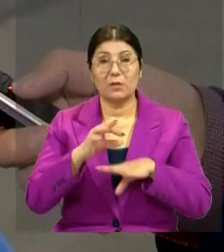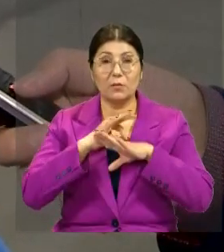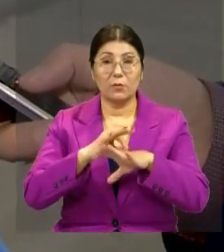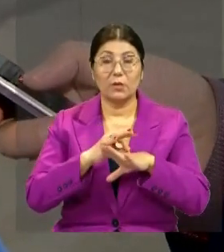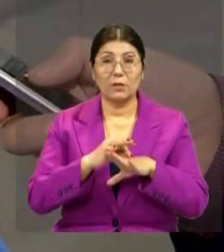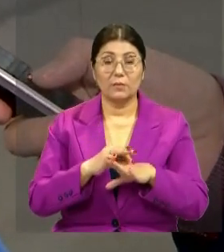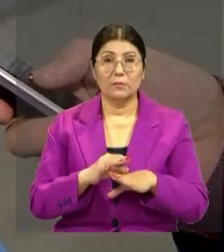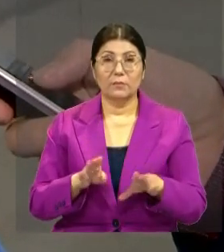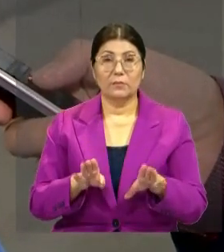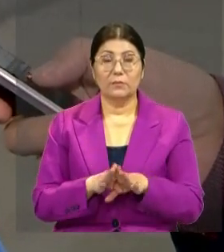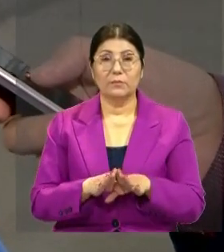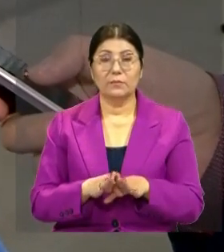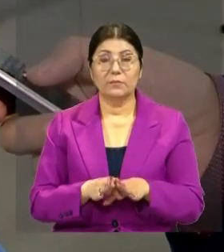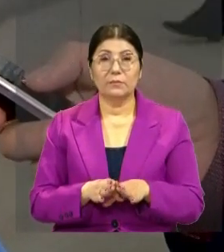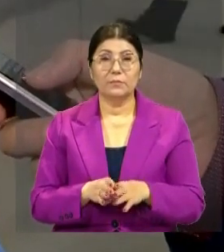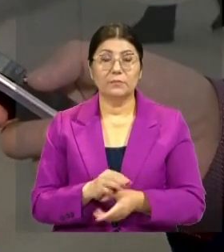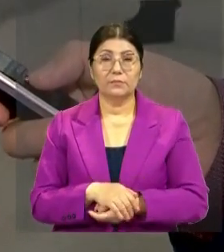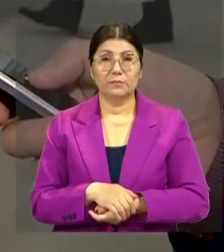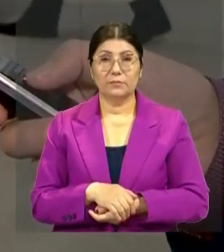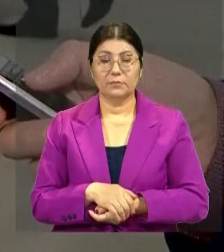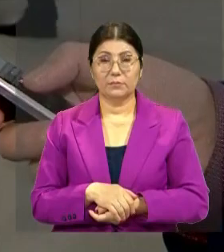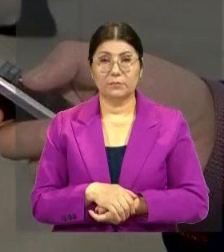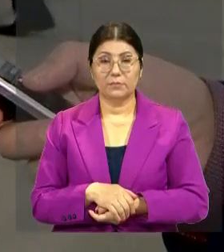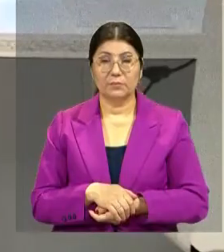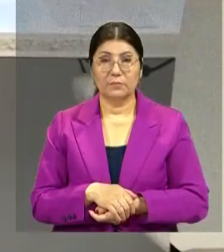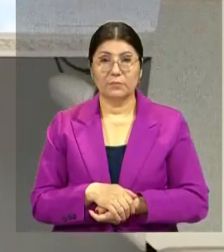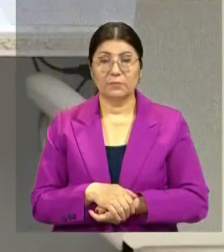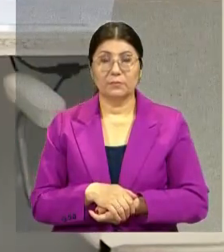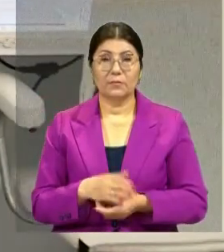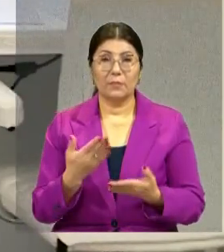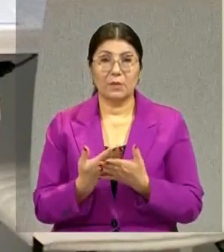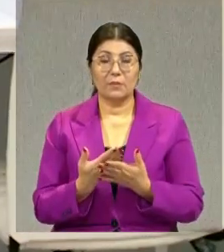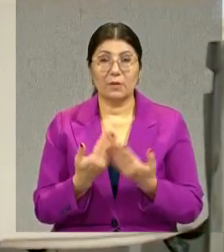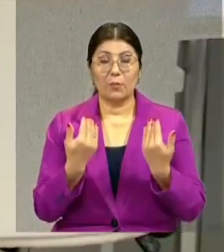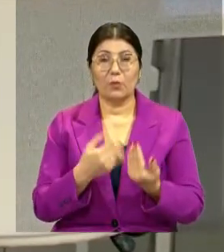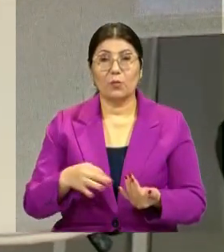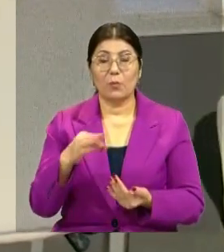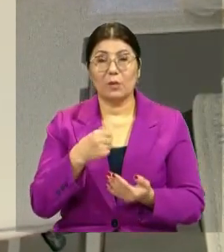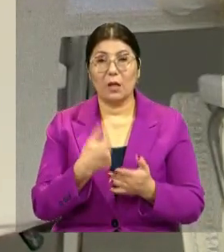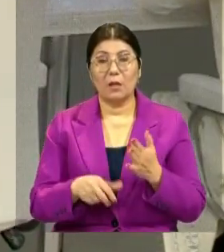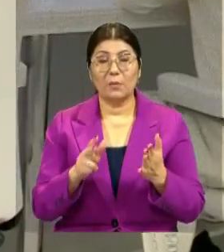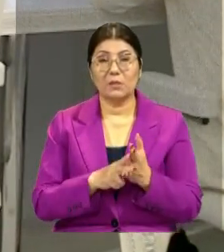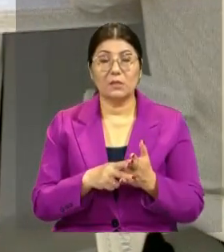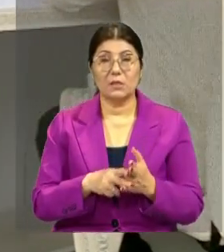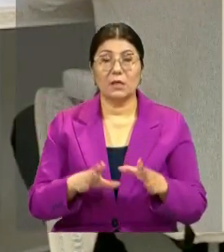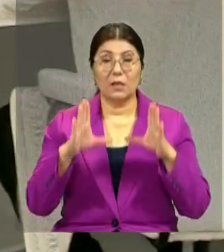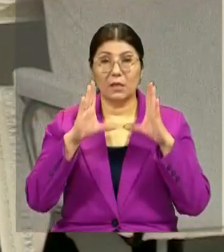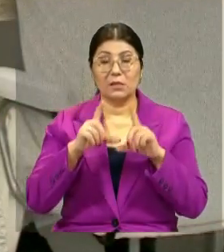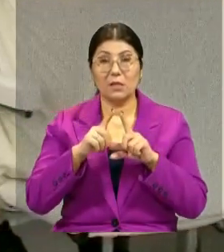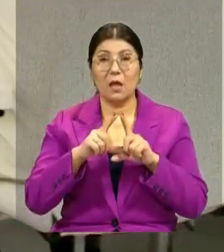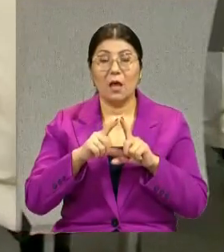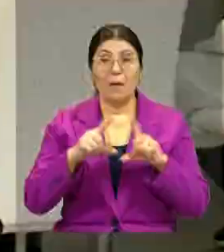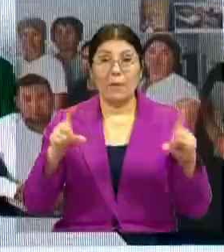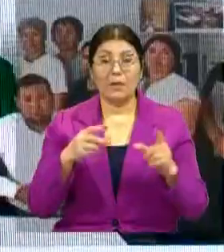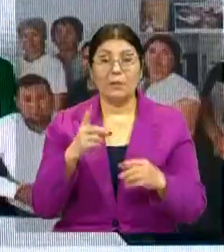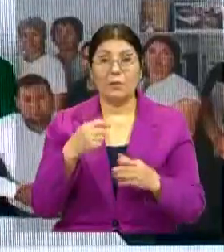жаңағы дінмен дәстүрдің нелерін жаңа насихатталады. Айта кетейік, бүгінде аймақта 68 мешіт, 164 дін